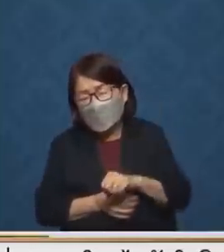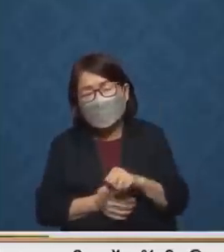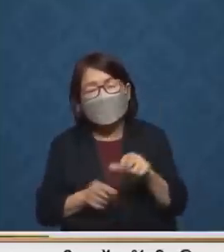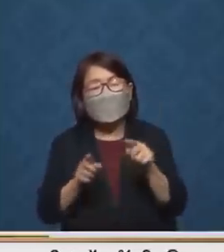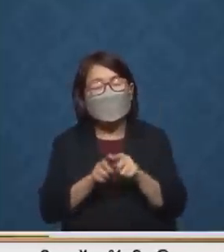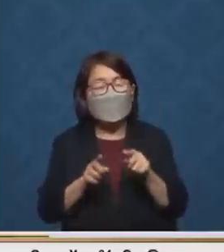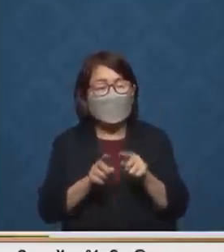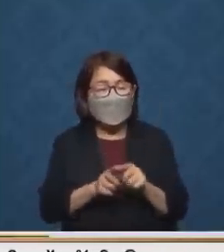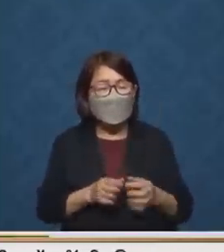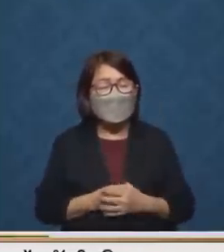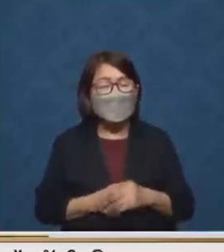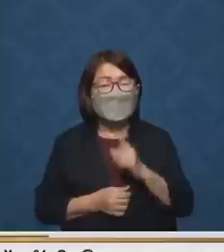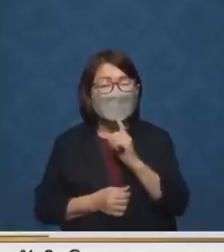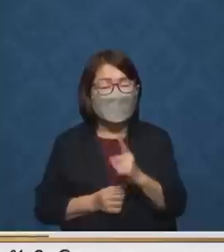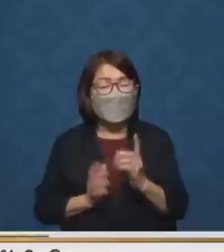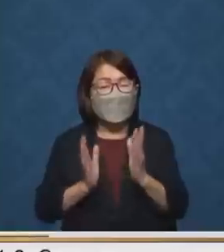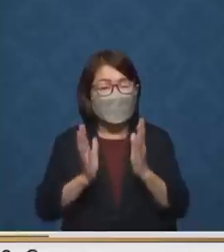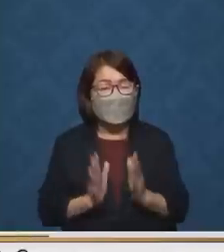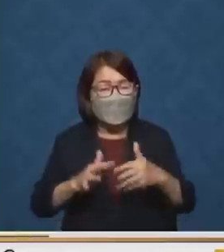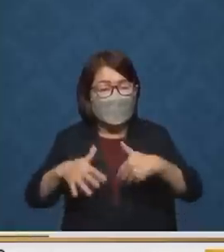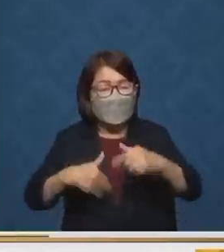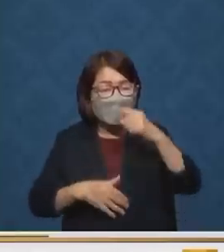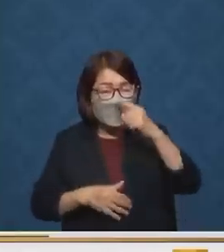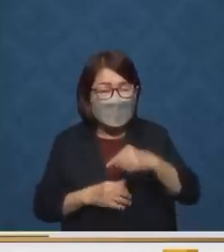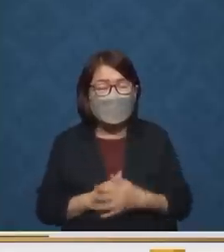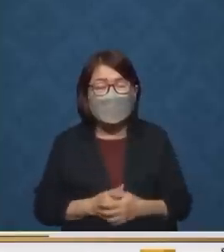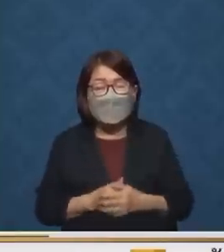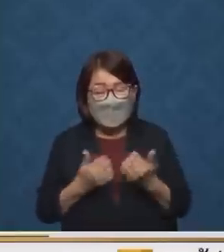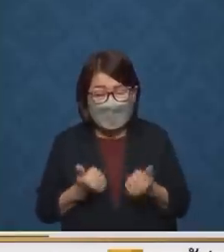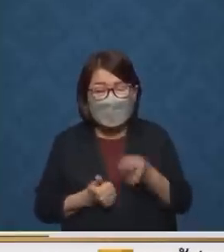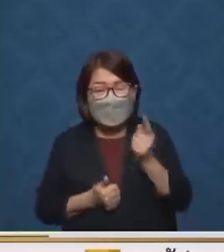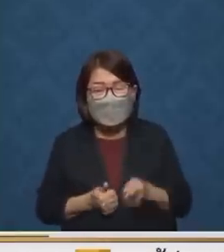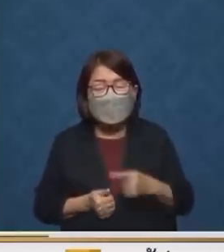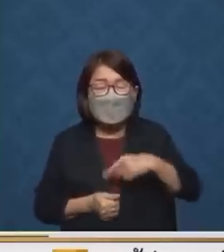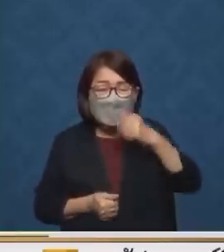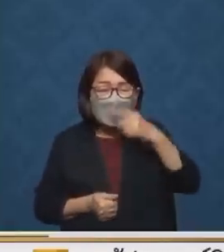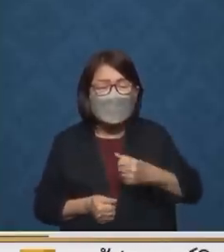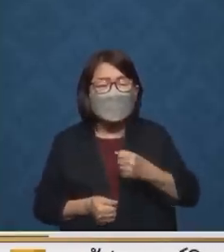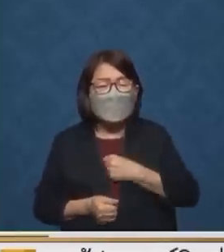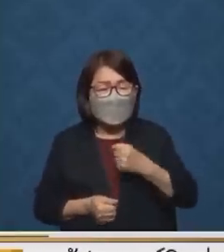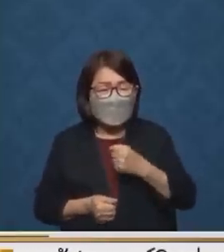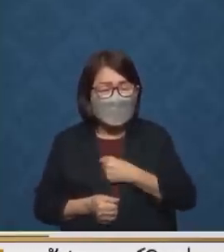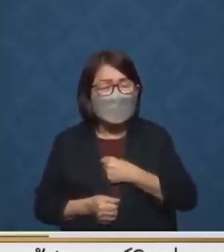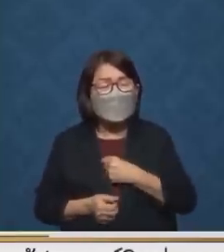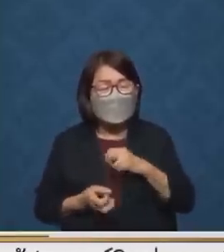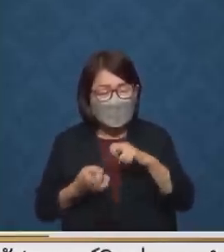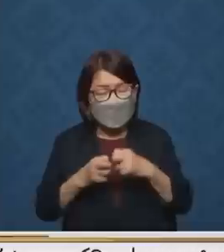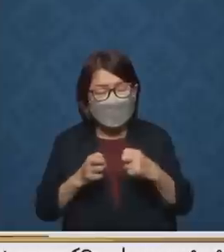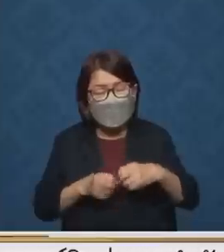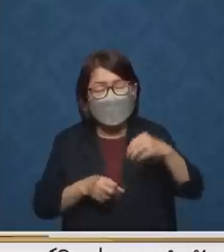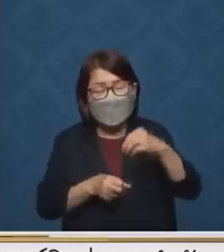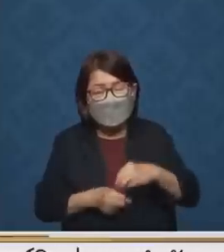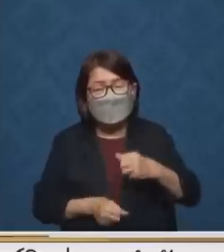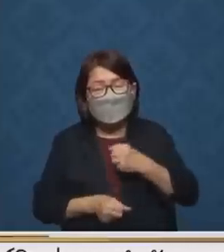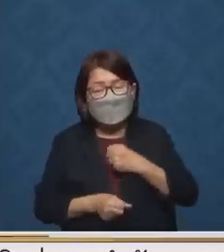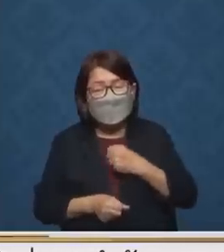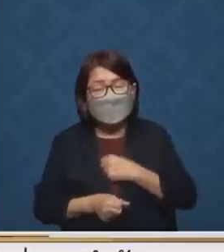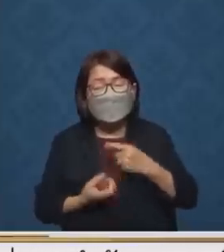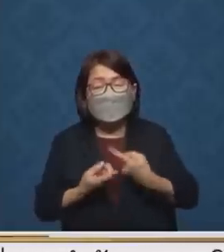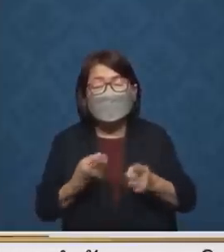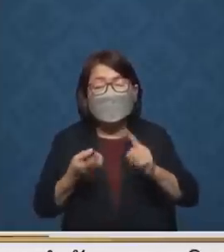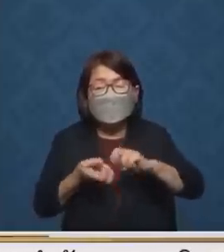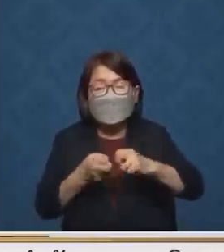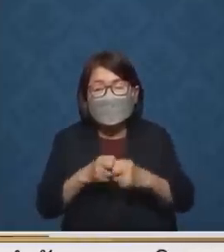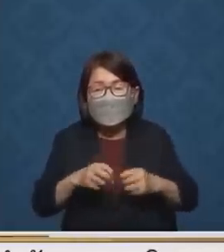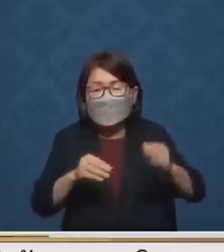ด้อยค่าพี่น้ประชาชน ที่ต้นทุก ทอตามานู่นะเวลานี้และสิงที่มัจะเลวล้ายไปกวานั้น